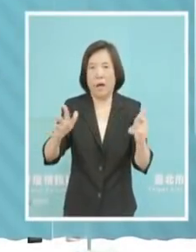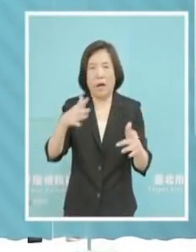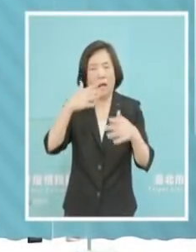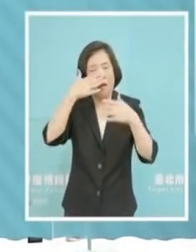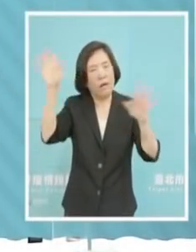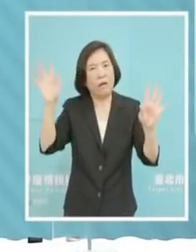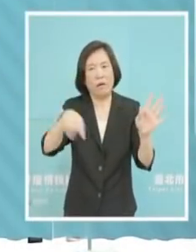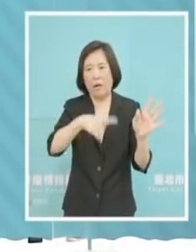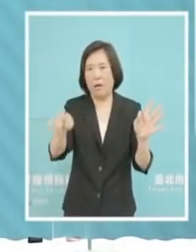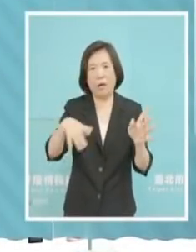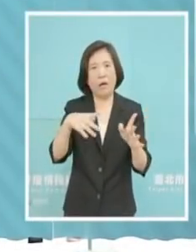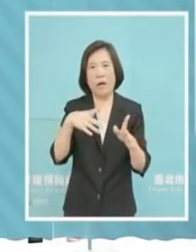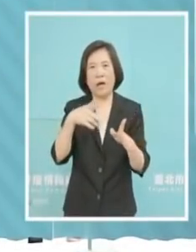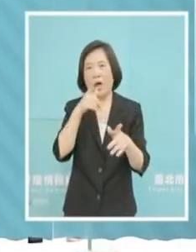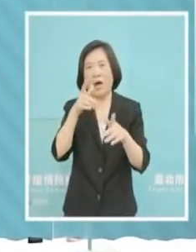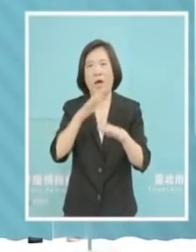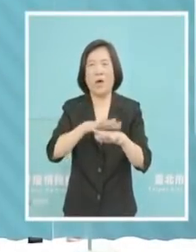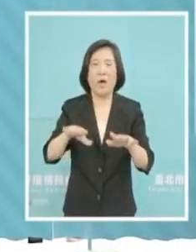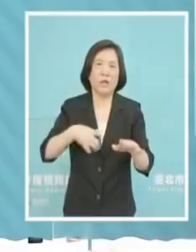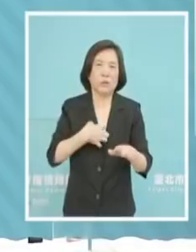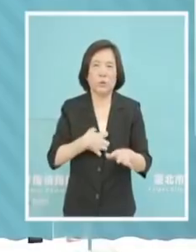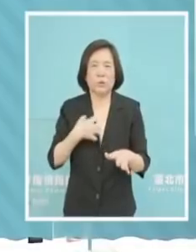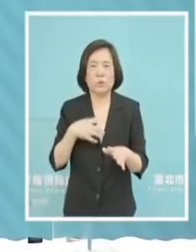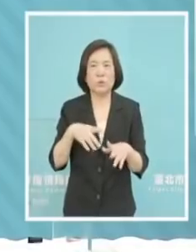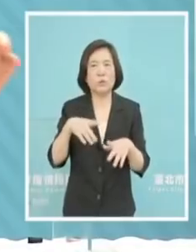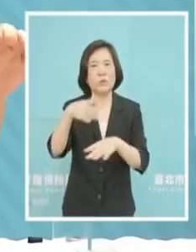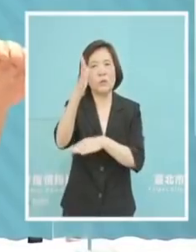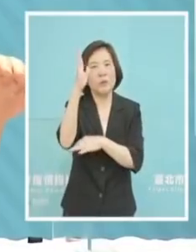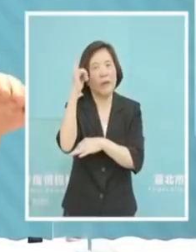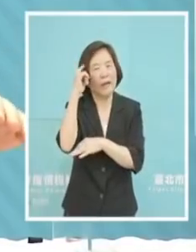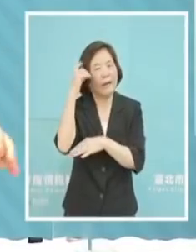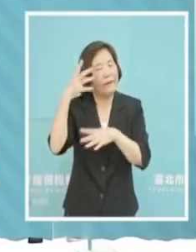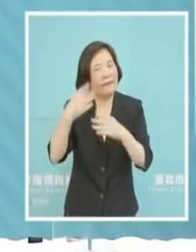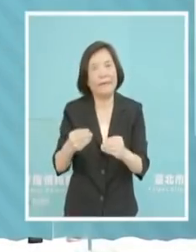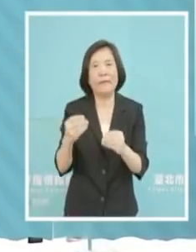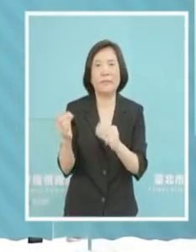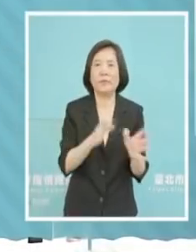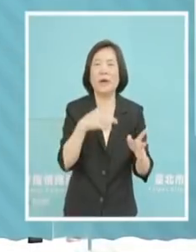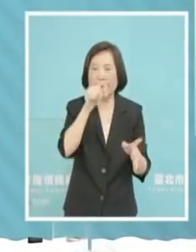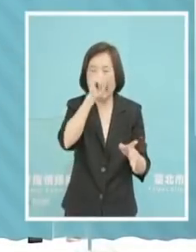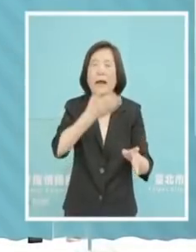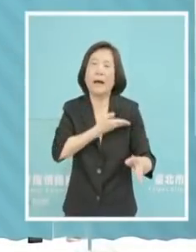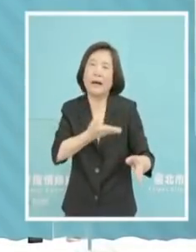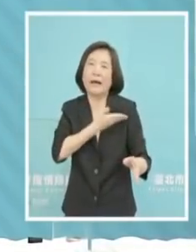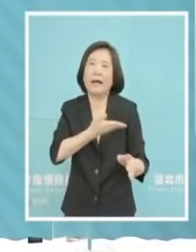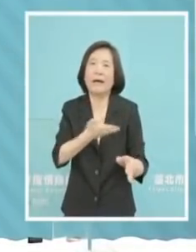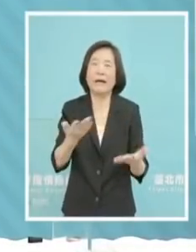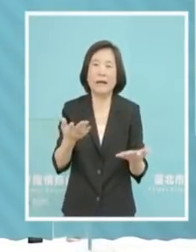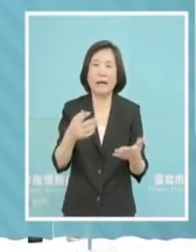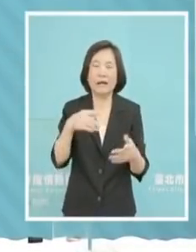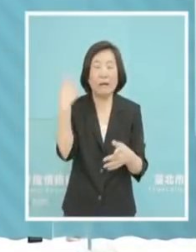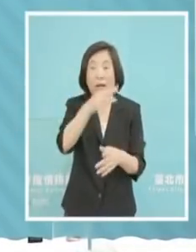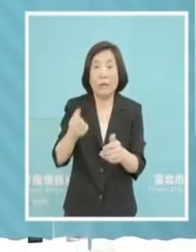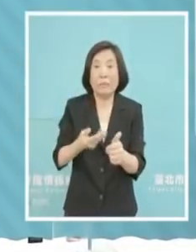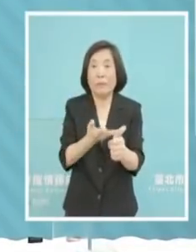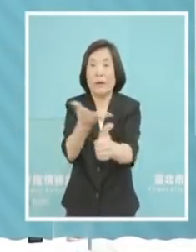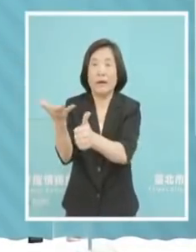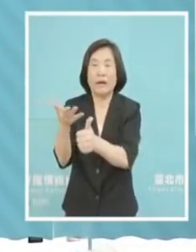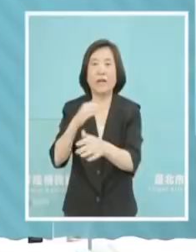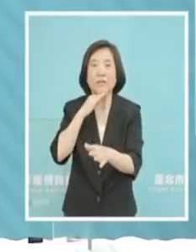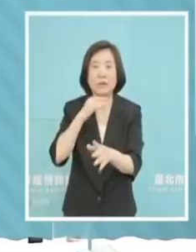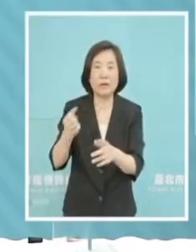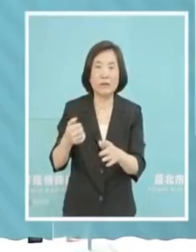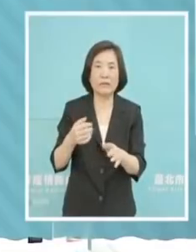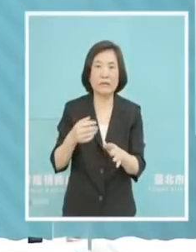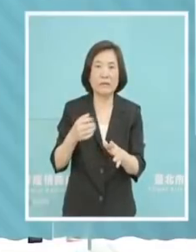常的国家，哦，一个法治的政府，它基本上来讲，所有的事情都是依法行政。 嗯。 那因